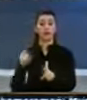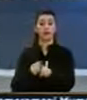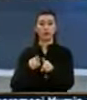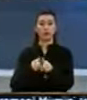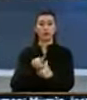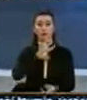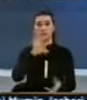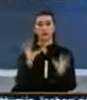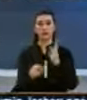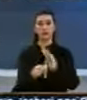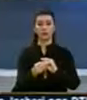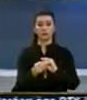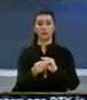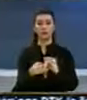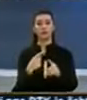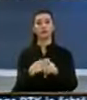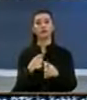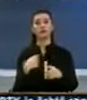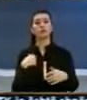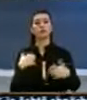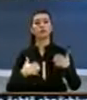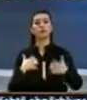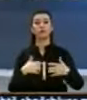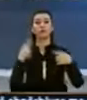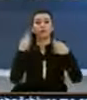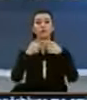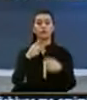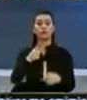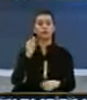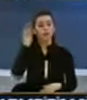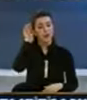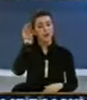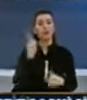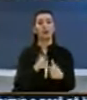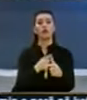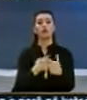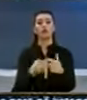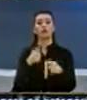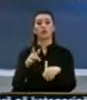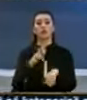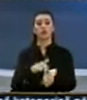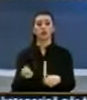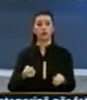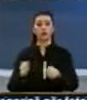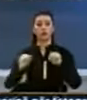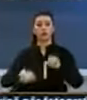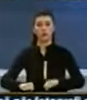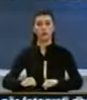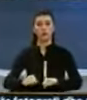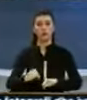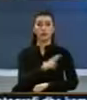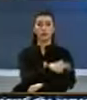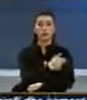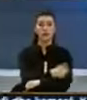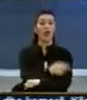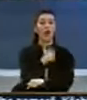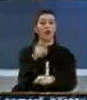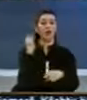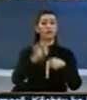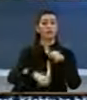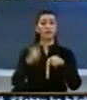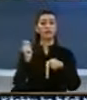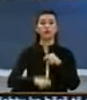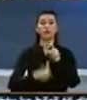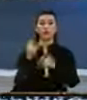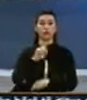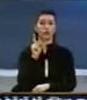se nuk është intenca edhe as e Ministrisë pas e menaxhmentit të shërbimit spitalor që të ndëshkohet